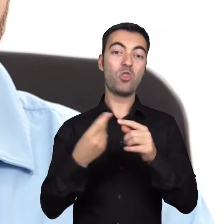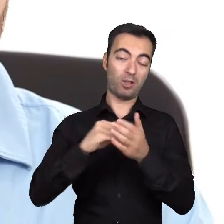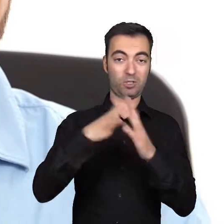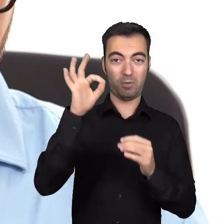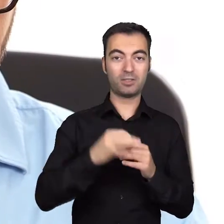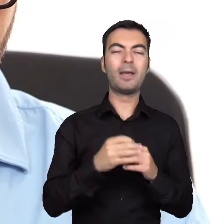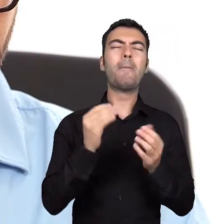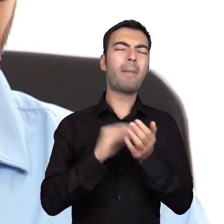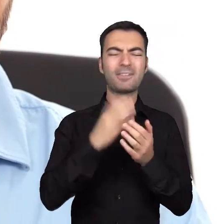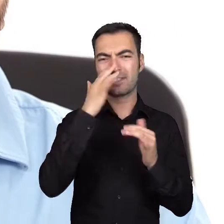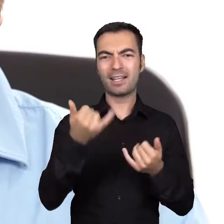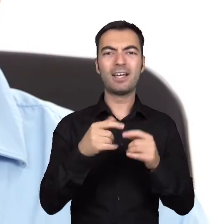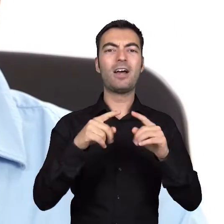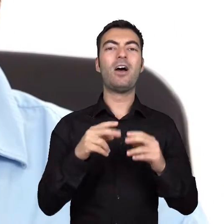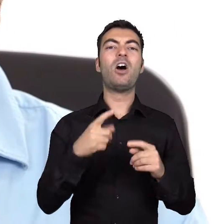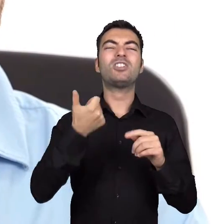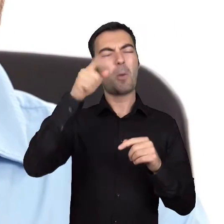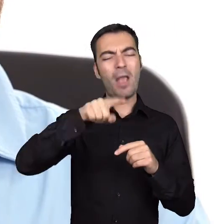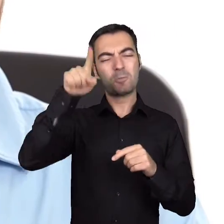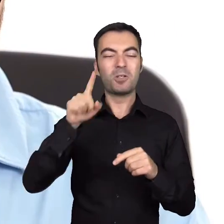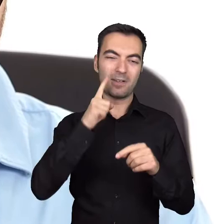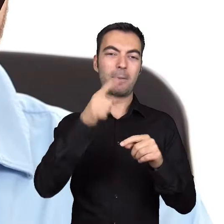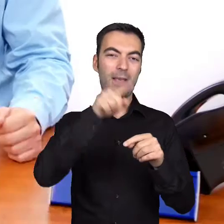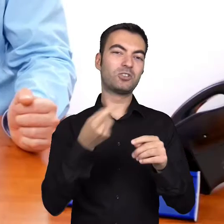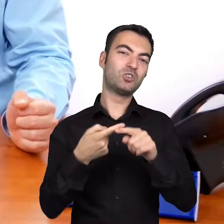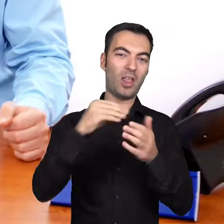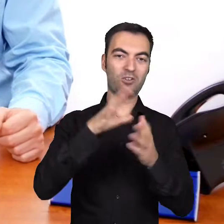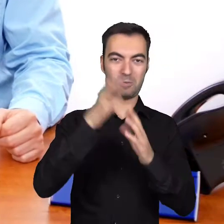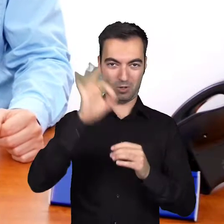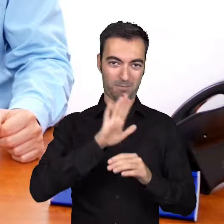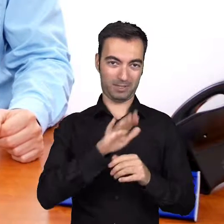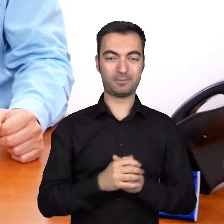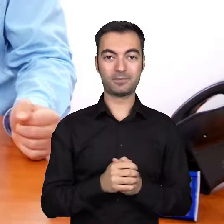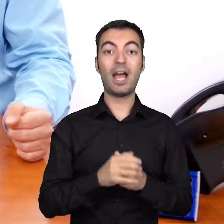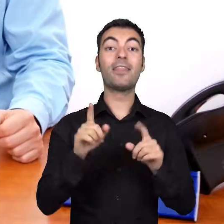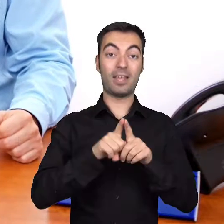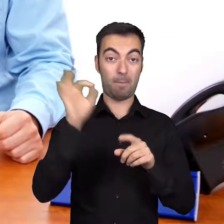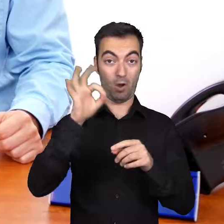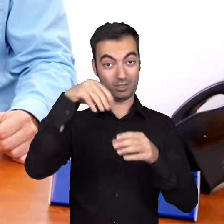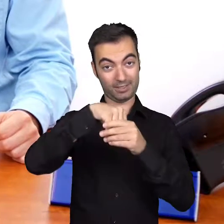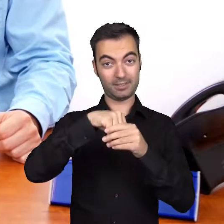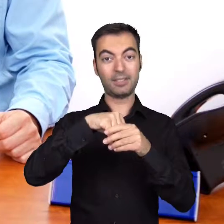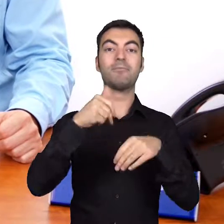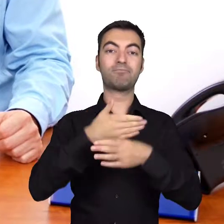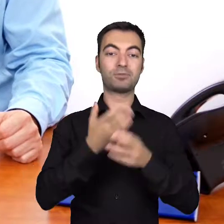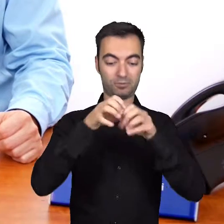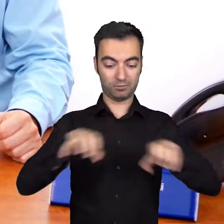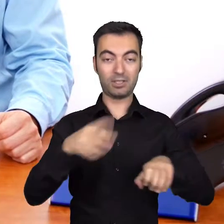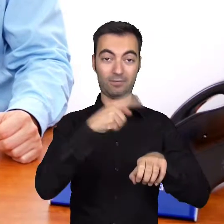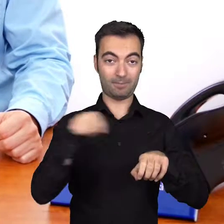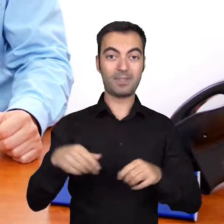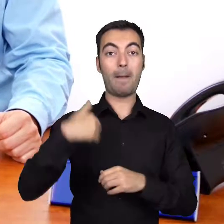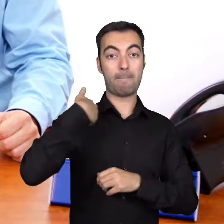pożyczasz. W praktyce to jest tak, że są dopisywane co miesiąc. Warto też wiedzieć, że oprocentowanie składa się z dwóch